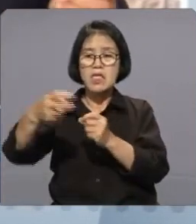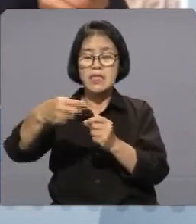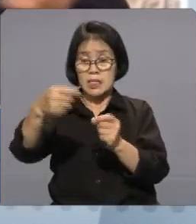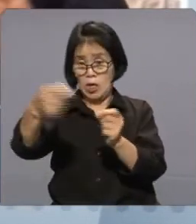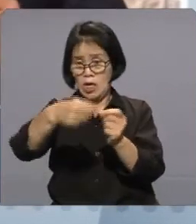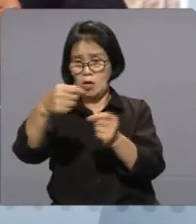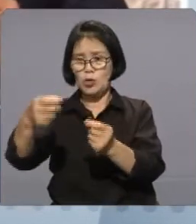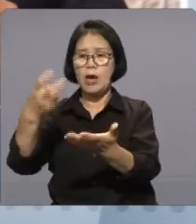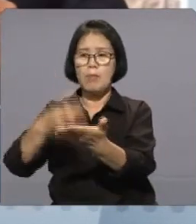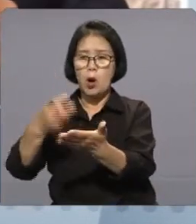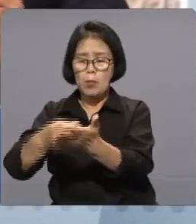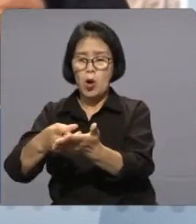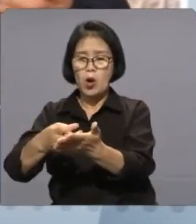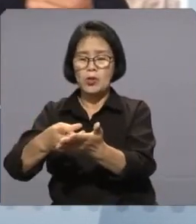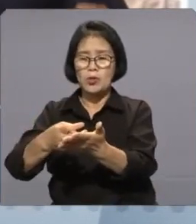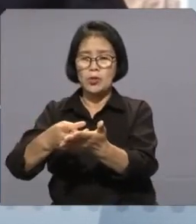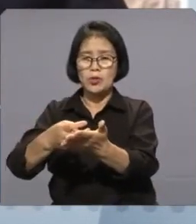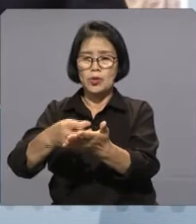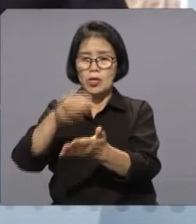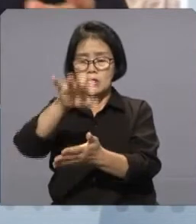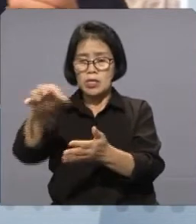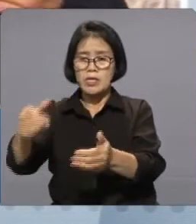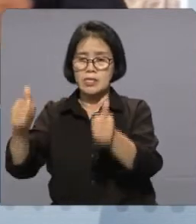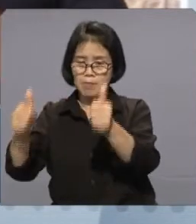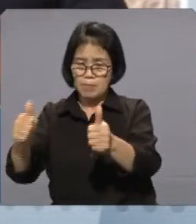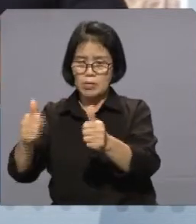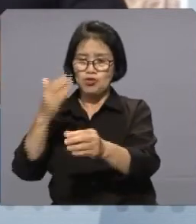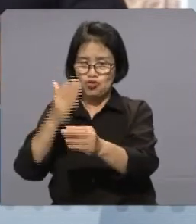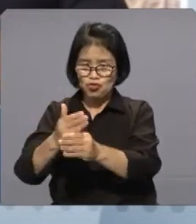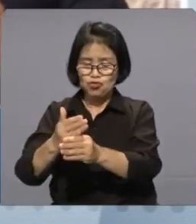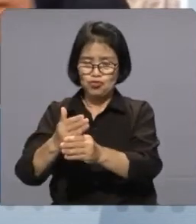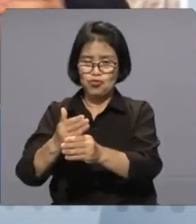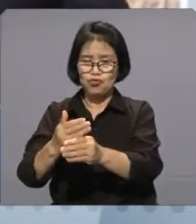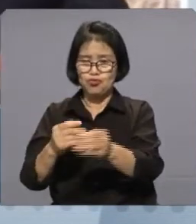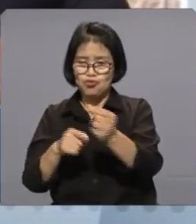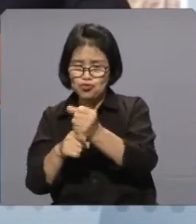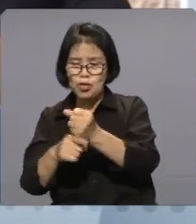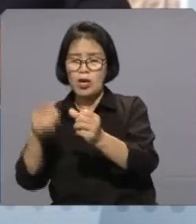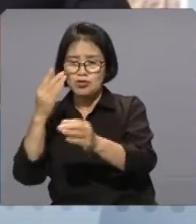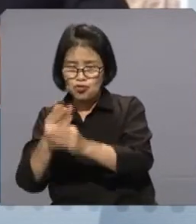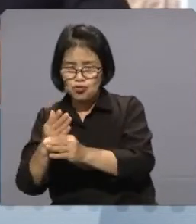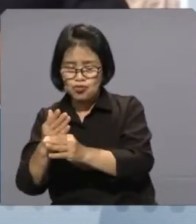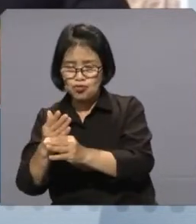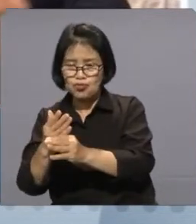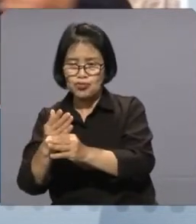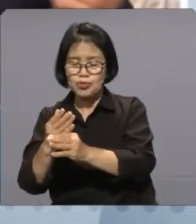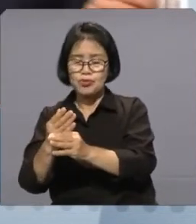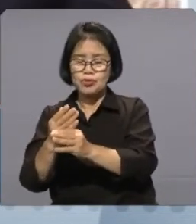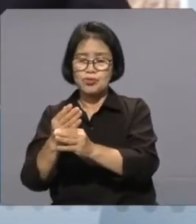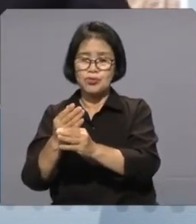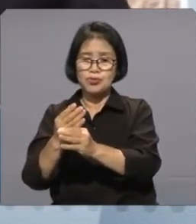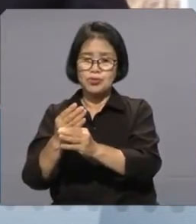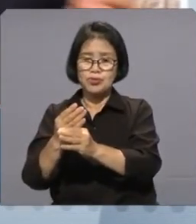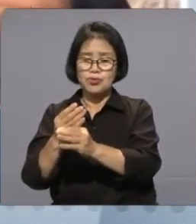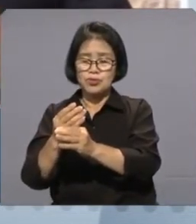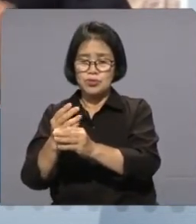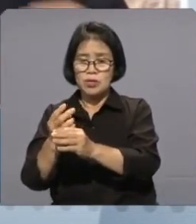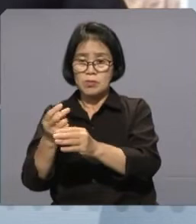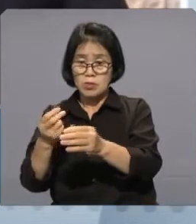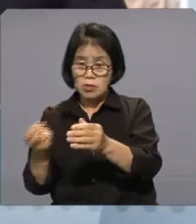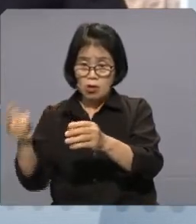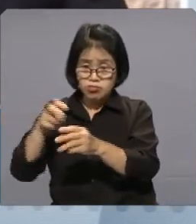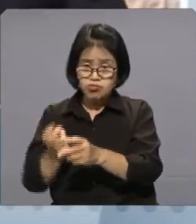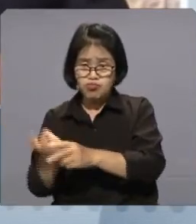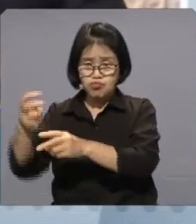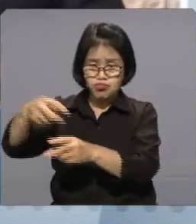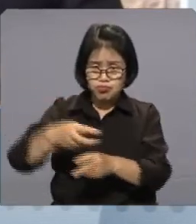법원과 지청에서 재판과 수사를 받고 있는 호송차들이 수시로 왔다 갔다